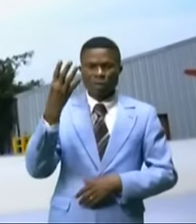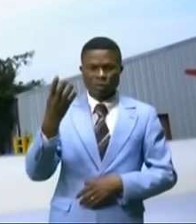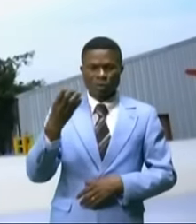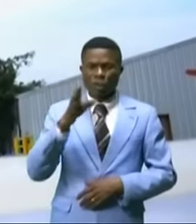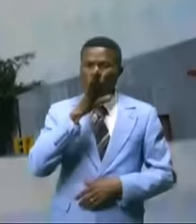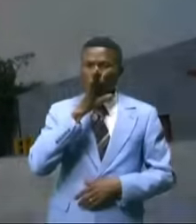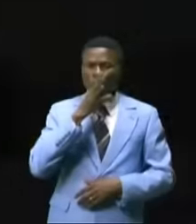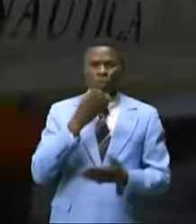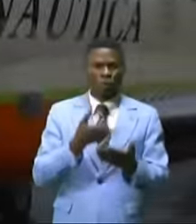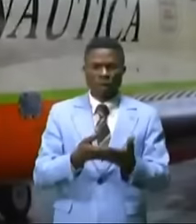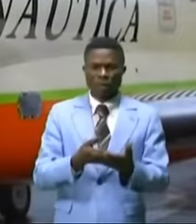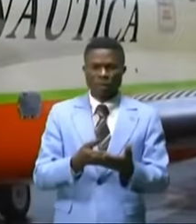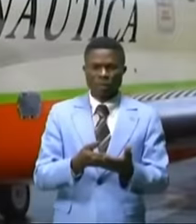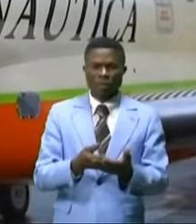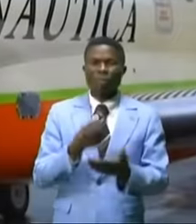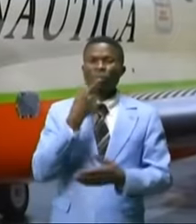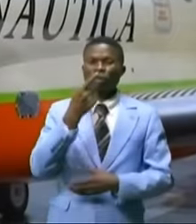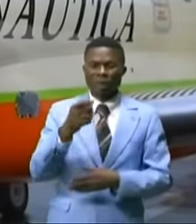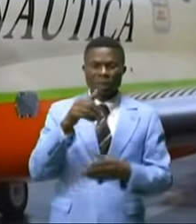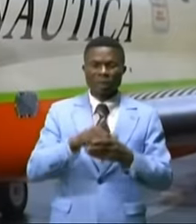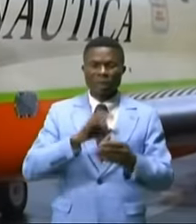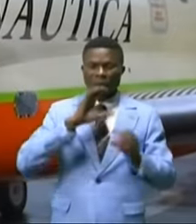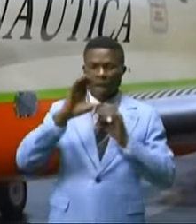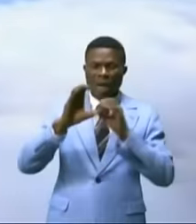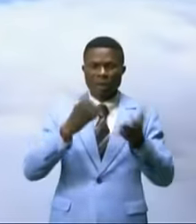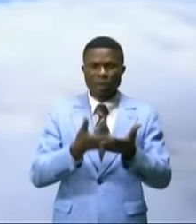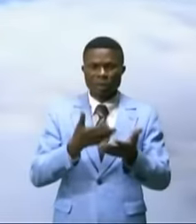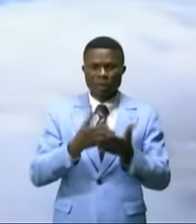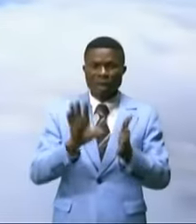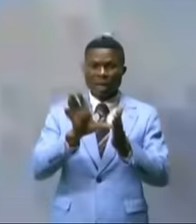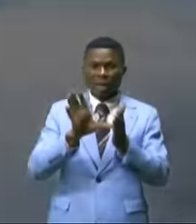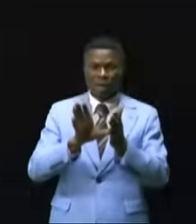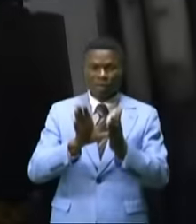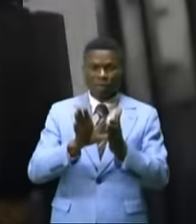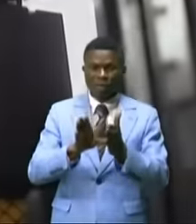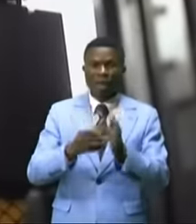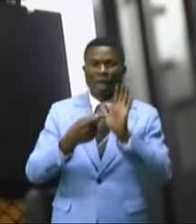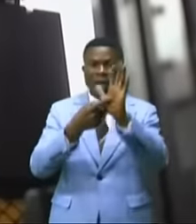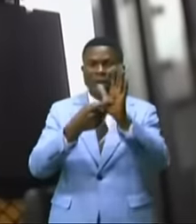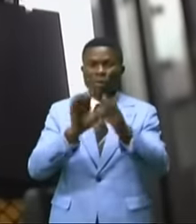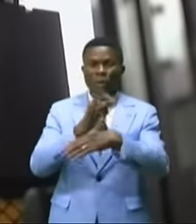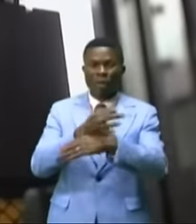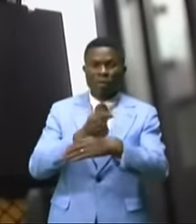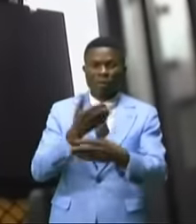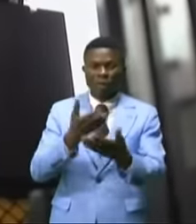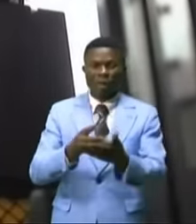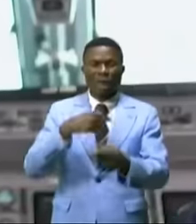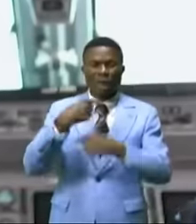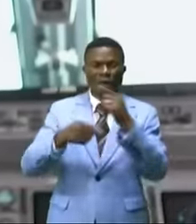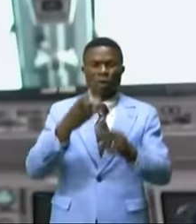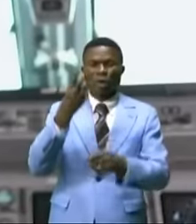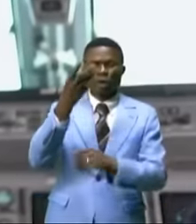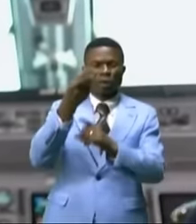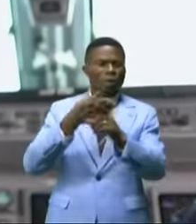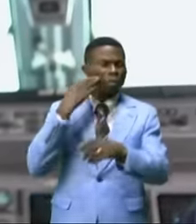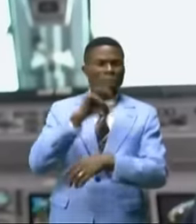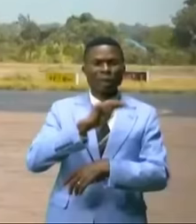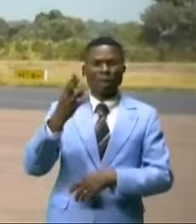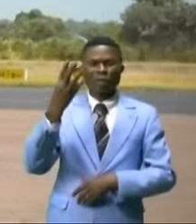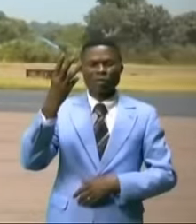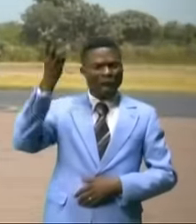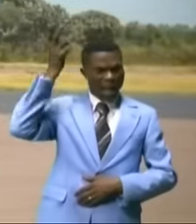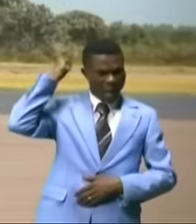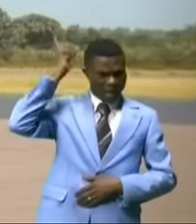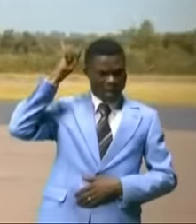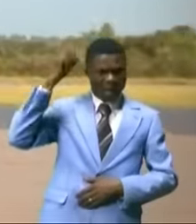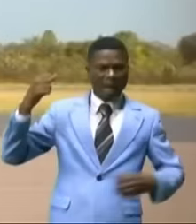sont fausses. Il dit ceci dans son communiqué. Les images partagées sur les réseaux sociaux datent du 3 mars 2023